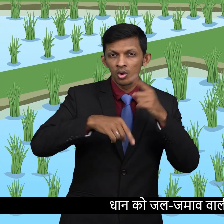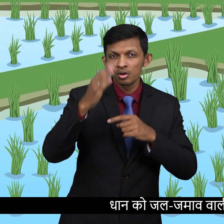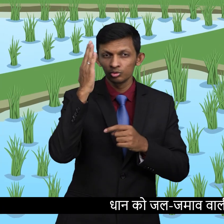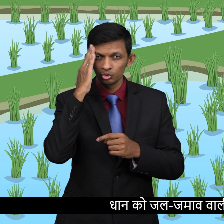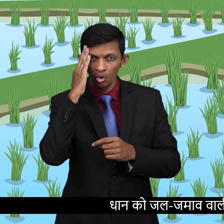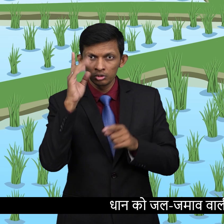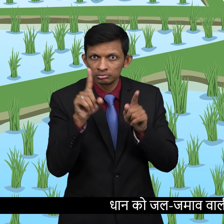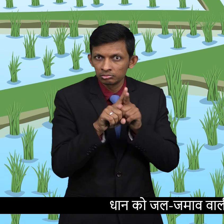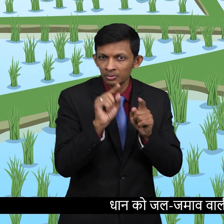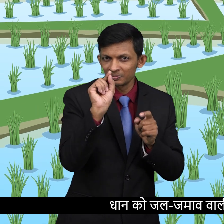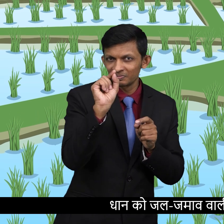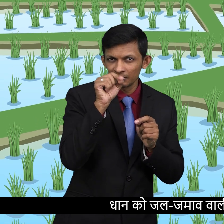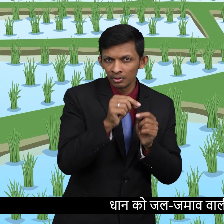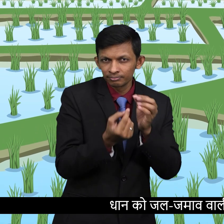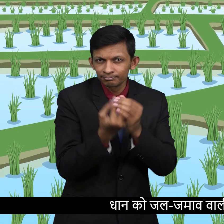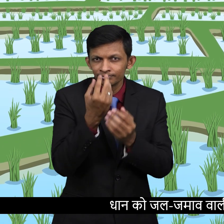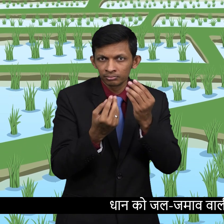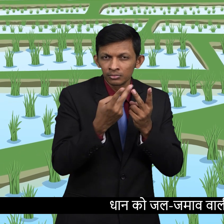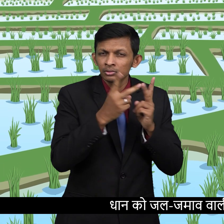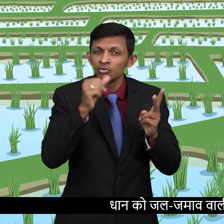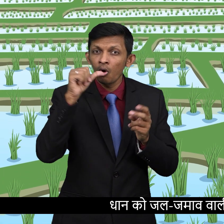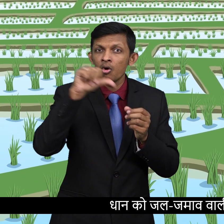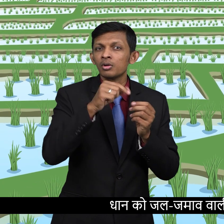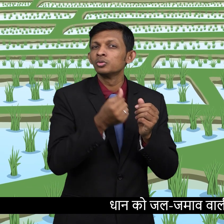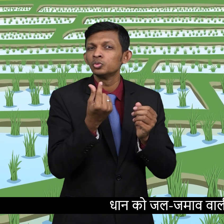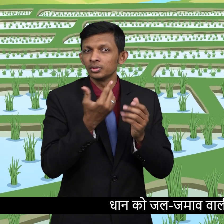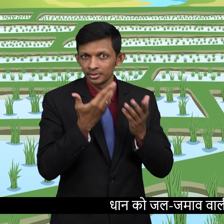धान को जल जमाव वाली फसल के रूप में भी जाना जाता है।